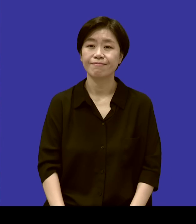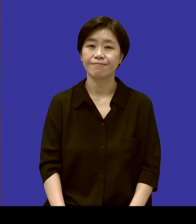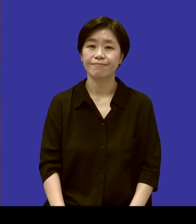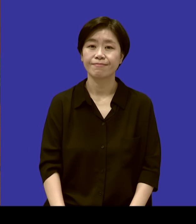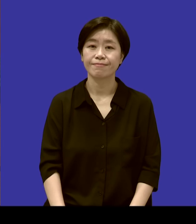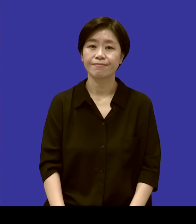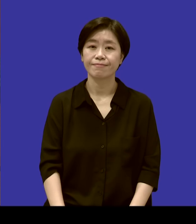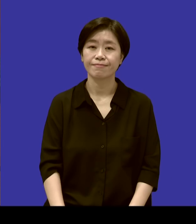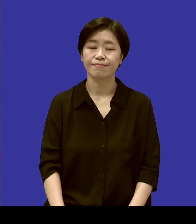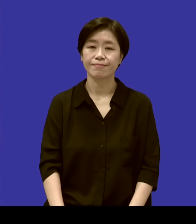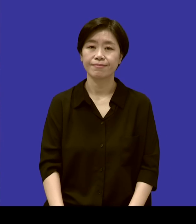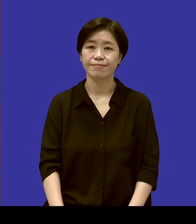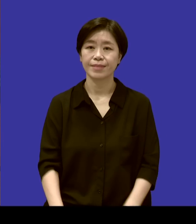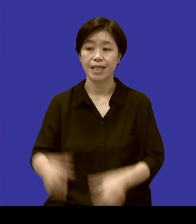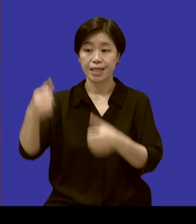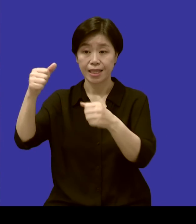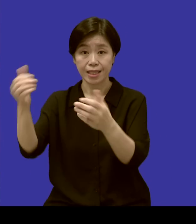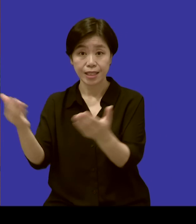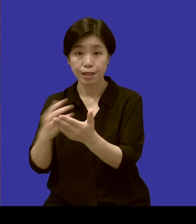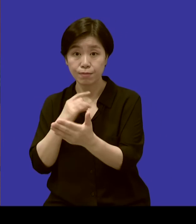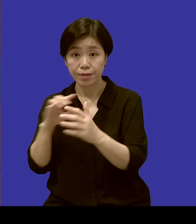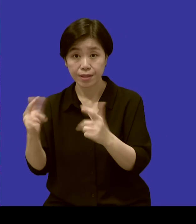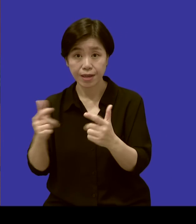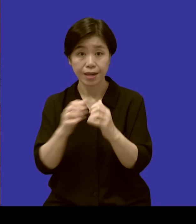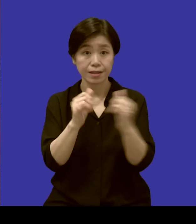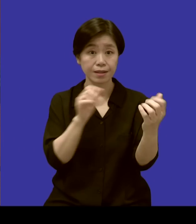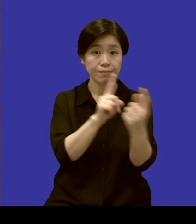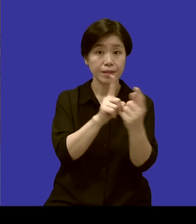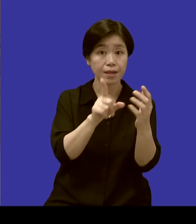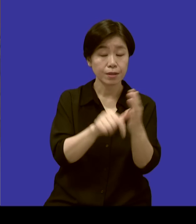이제 사람들을 대하는 시선도 많이 변화가 있었겠네요.